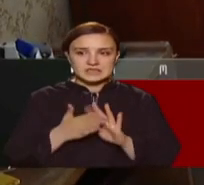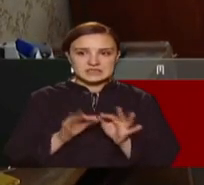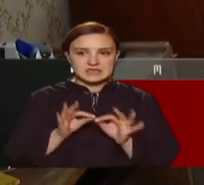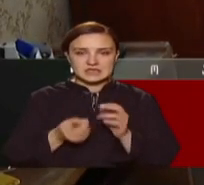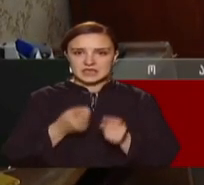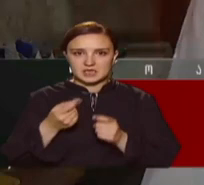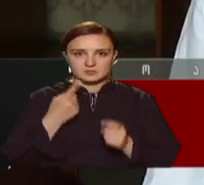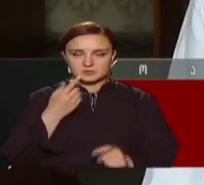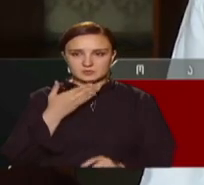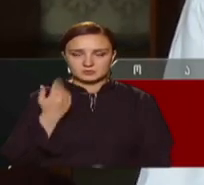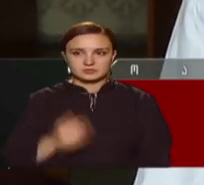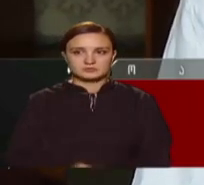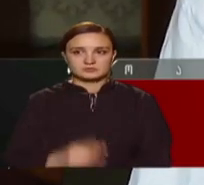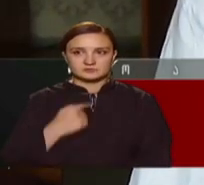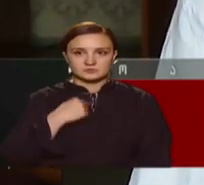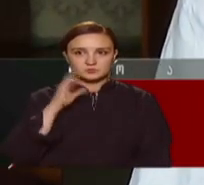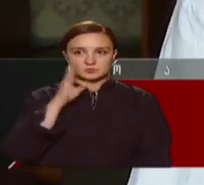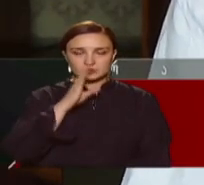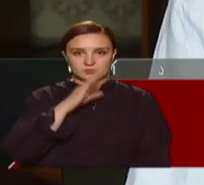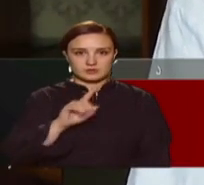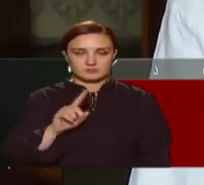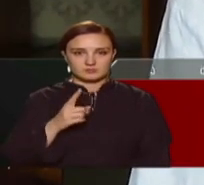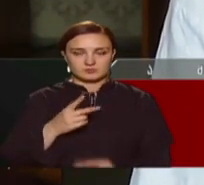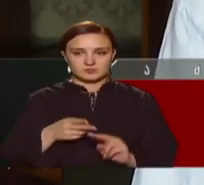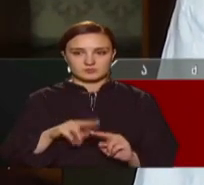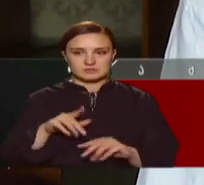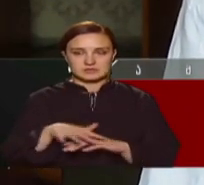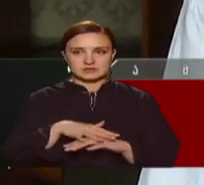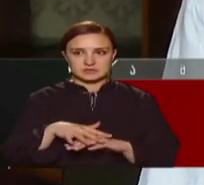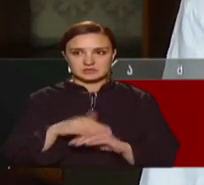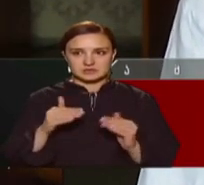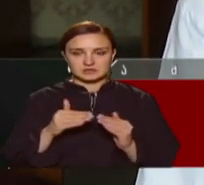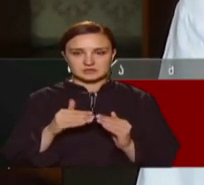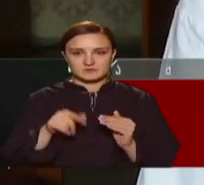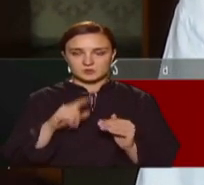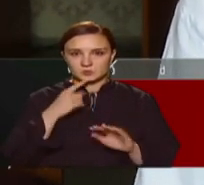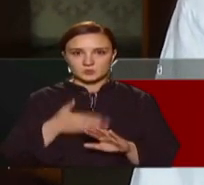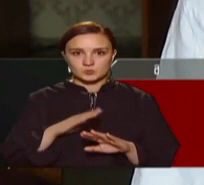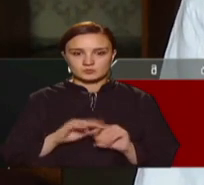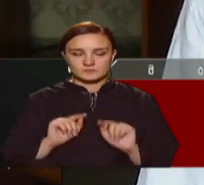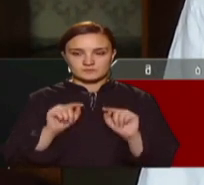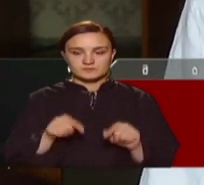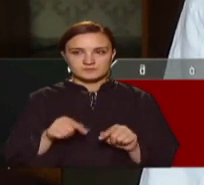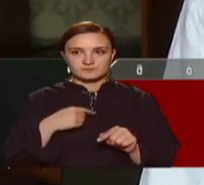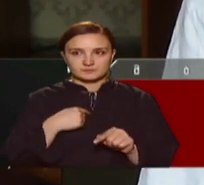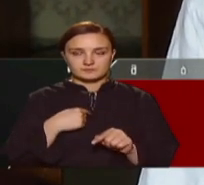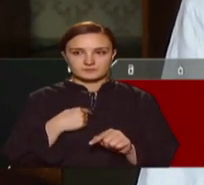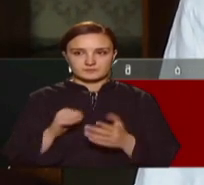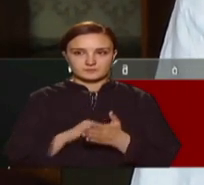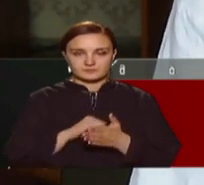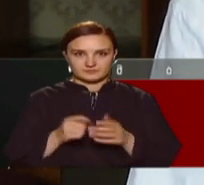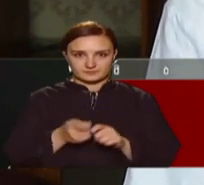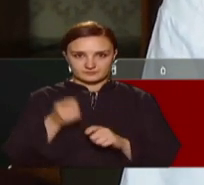საუბრობენ. ჩვენ გაგვიმართლა, იმიტომ რომ ანუ საერთო საცხოვრებელში ძირითადად რთულია მოხვედრა, შევიტანეთ საბუთები